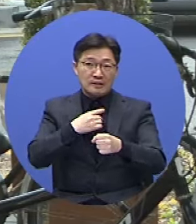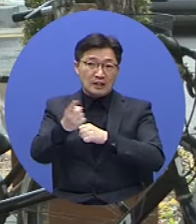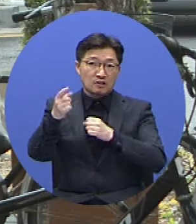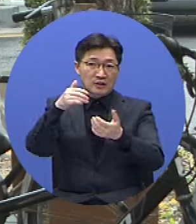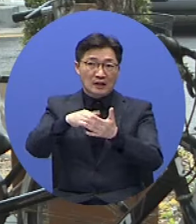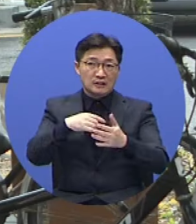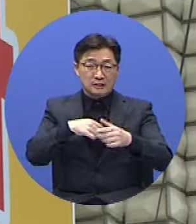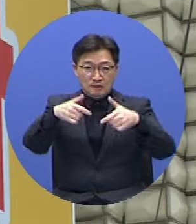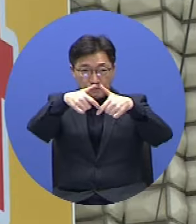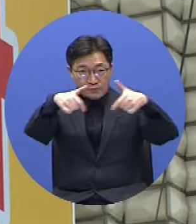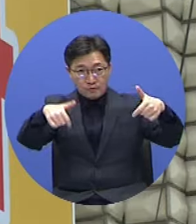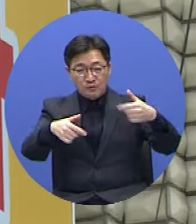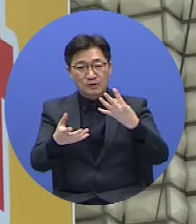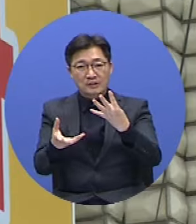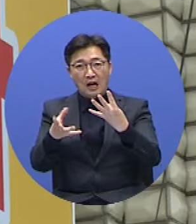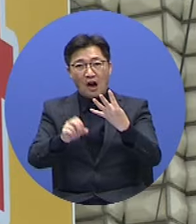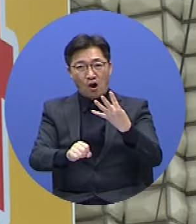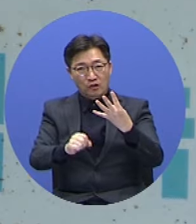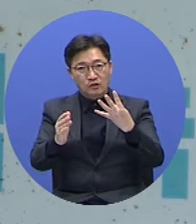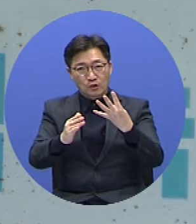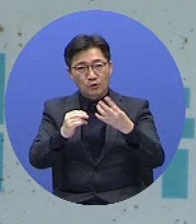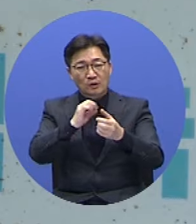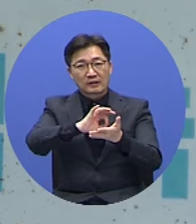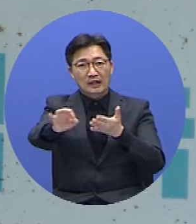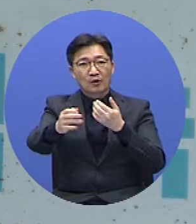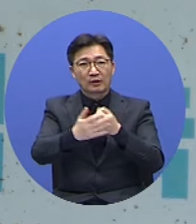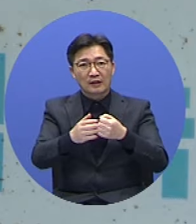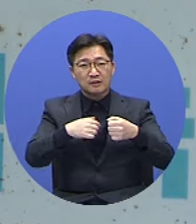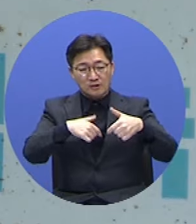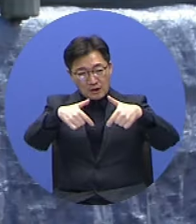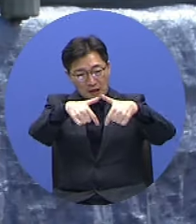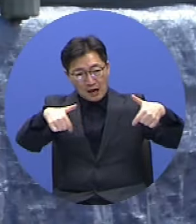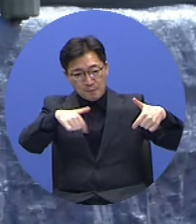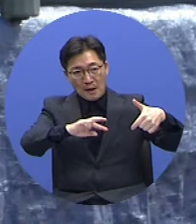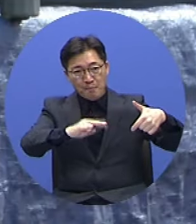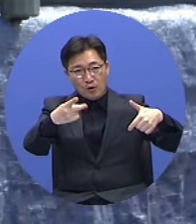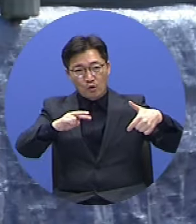내년까지 4억 3천만 원을 들여 100여 개 상가